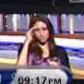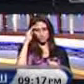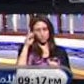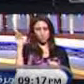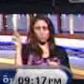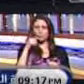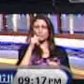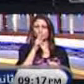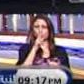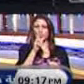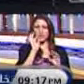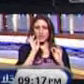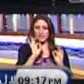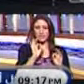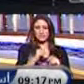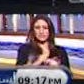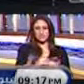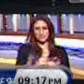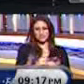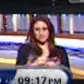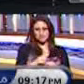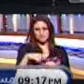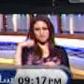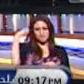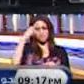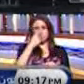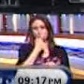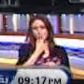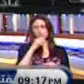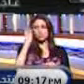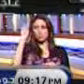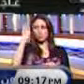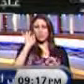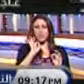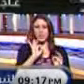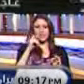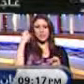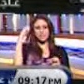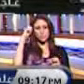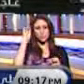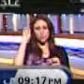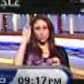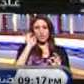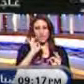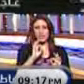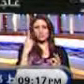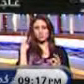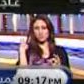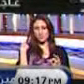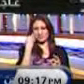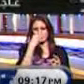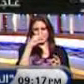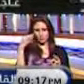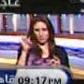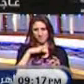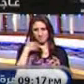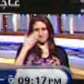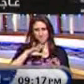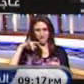اوجه رساله واضحه جدا الى الاستاذ الدكتور محمد مرسي رئيس الجمهوريه يا سياده الرئيس جميع الضباط الذين